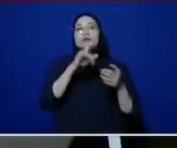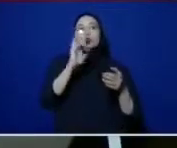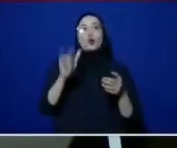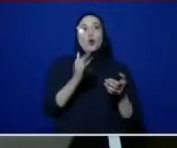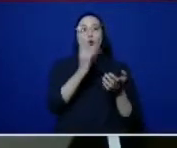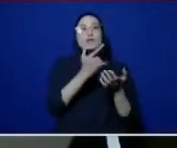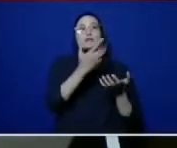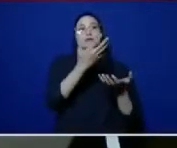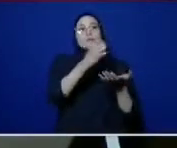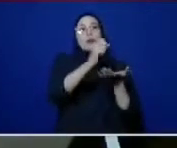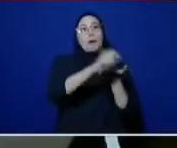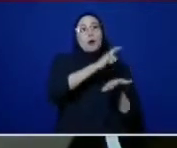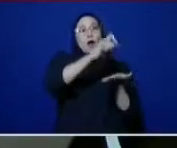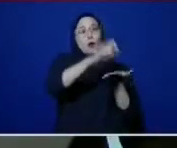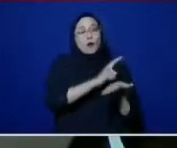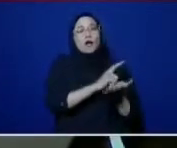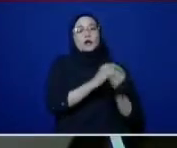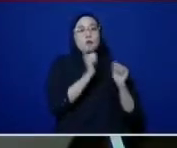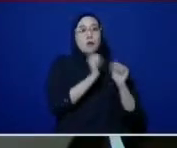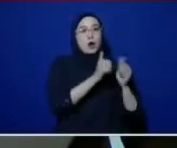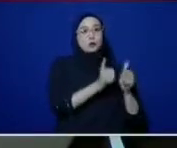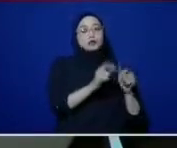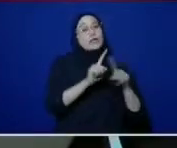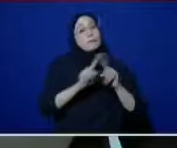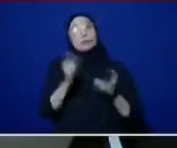tapi biasanya di Republik ini